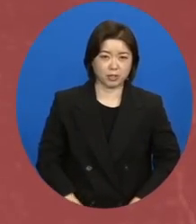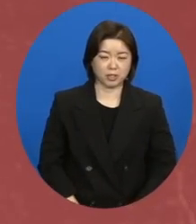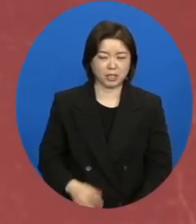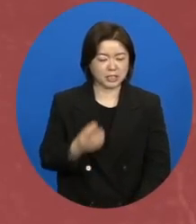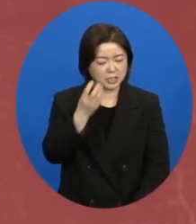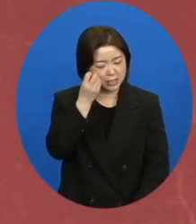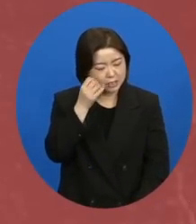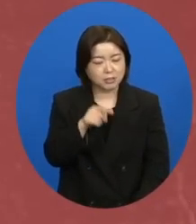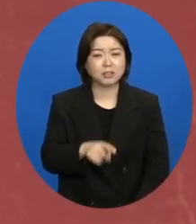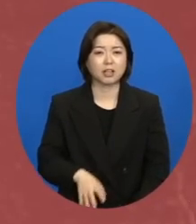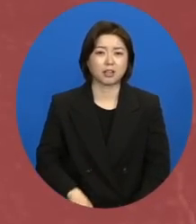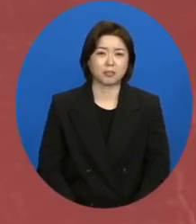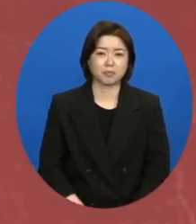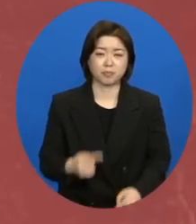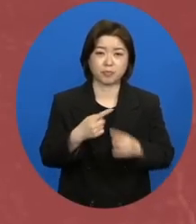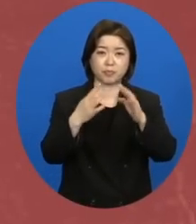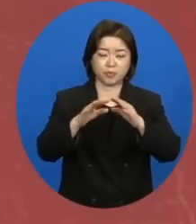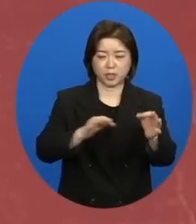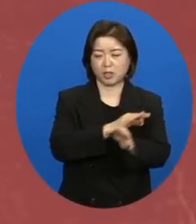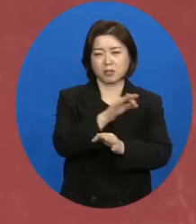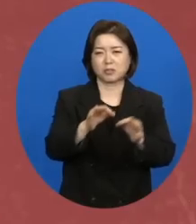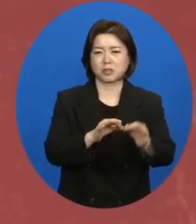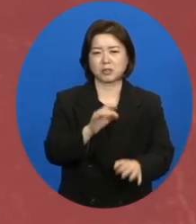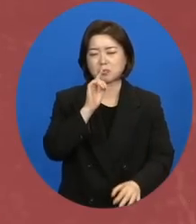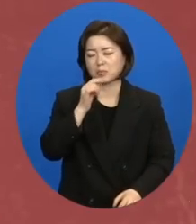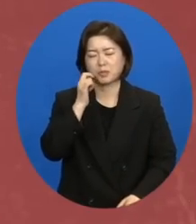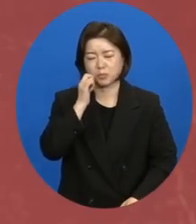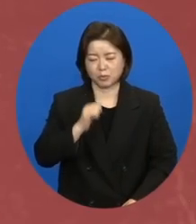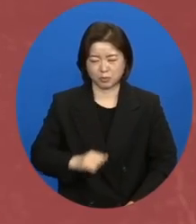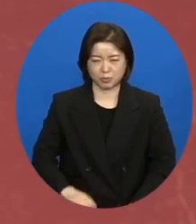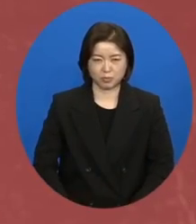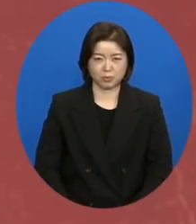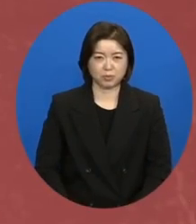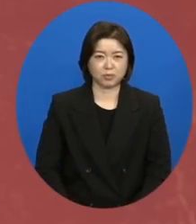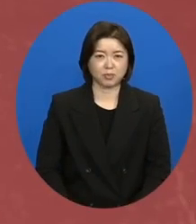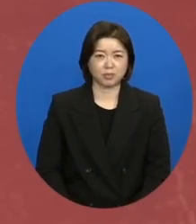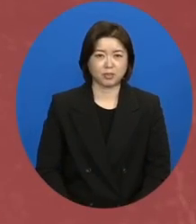신기합니다. 교회 재정은 말할 것도 없고요.